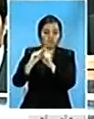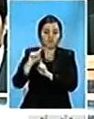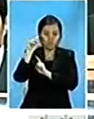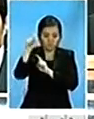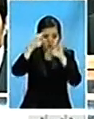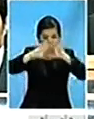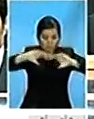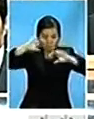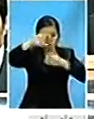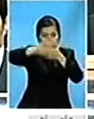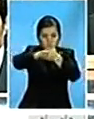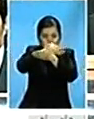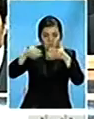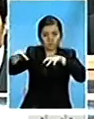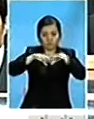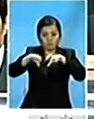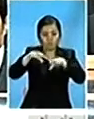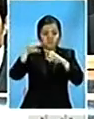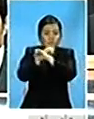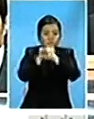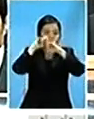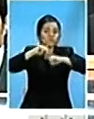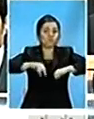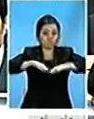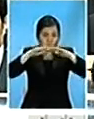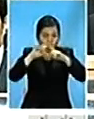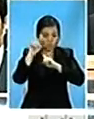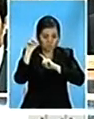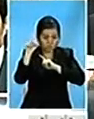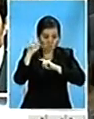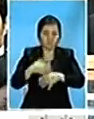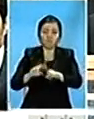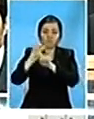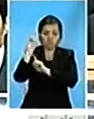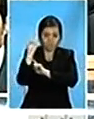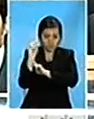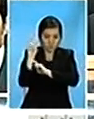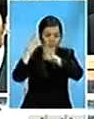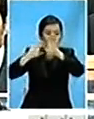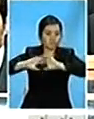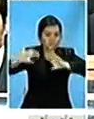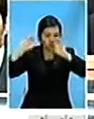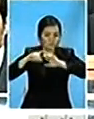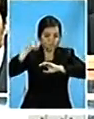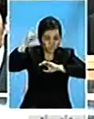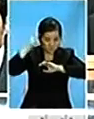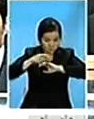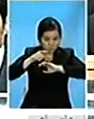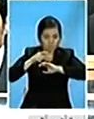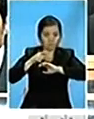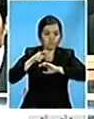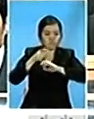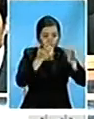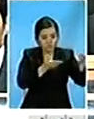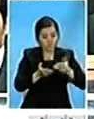รียมแผนแม่บทในการบริหารจัดการน้ำไว้แล้วและ2รัฐบาลต้องการหาเอกชนผู้ส